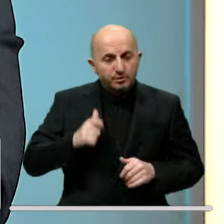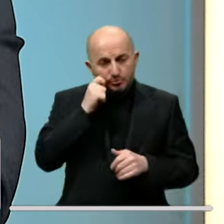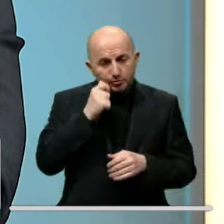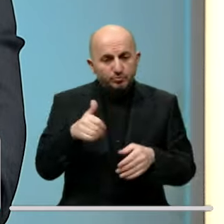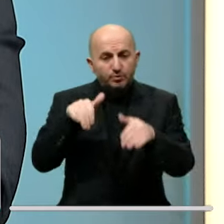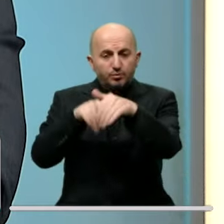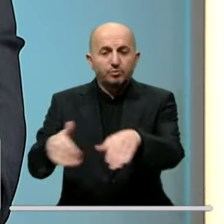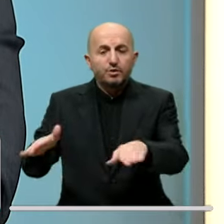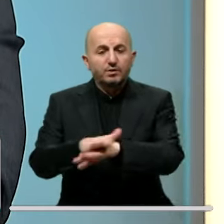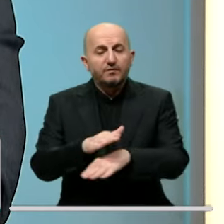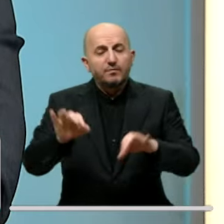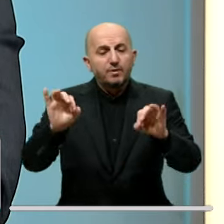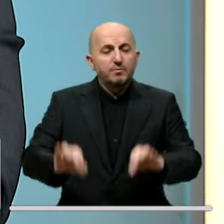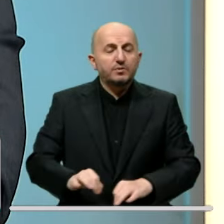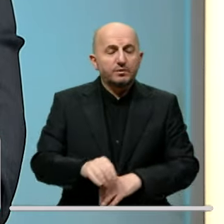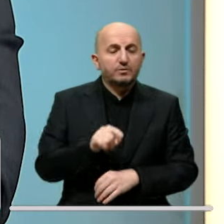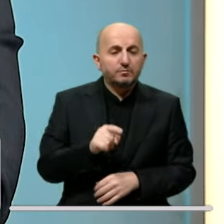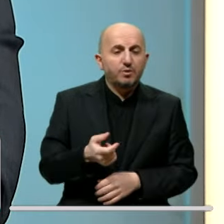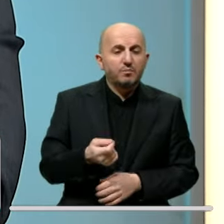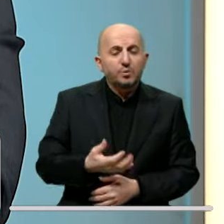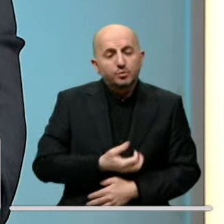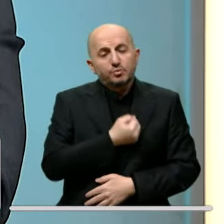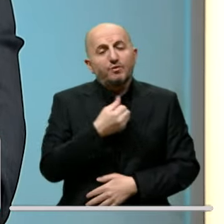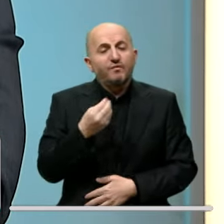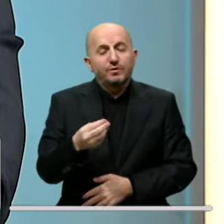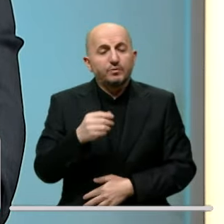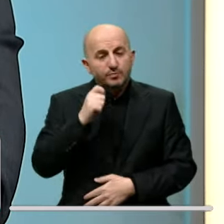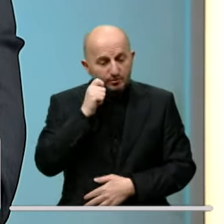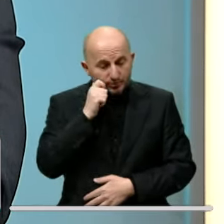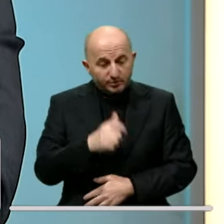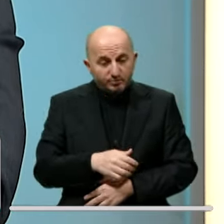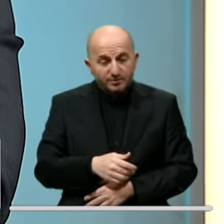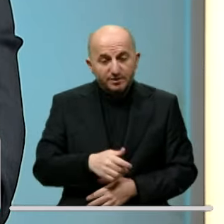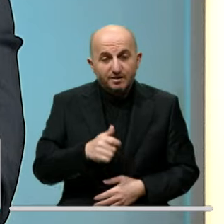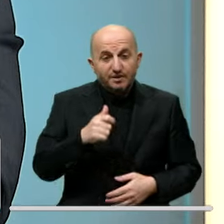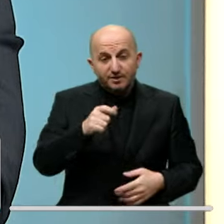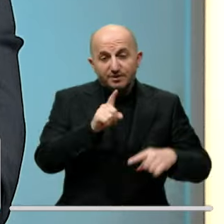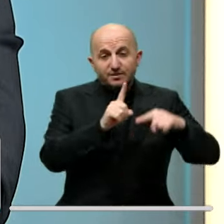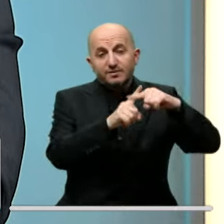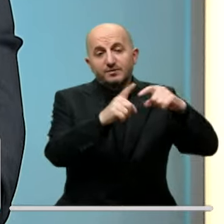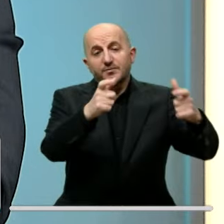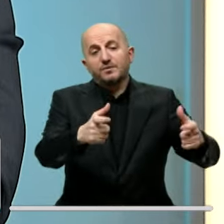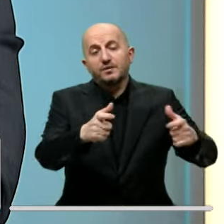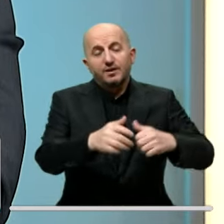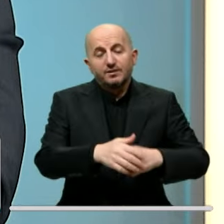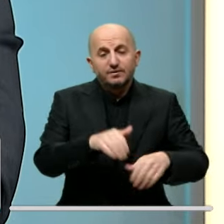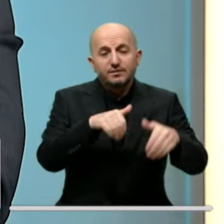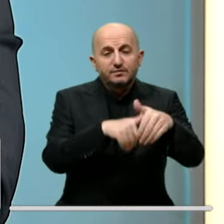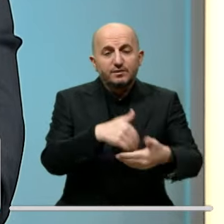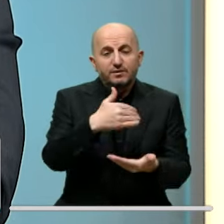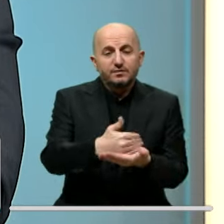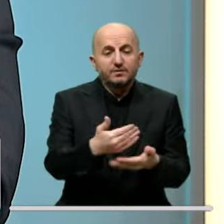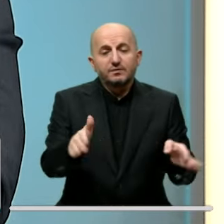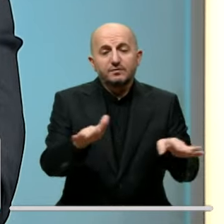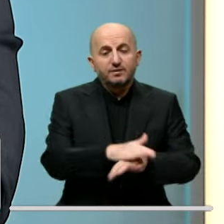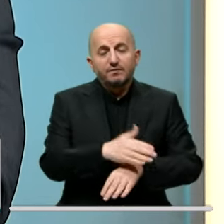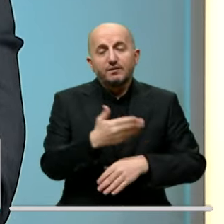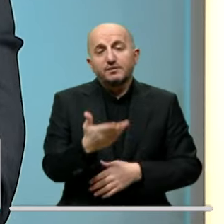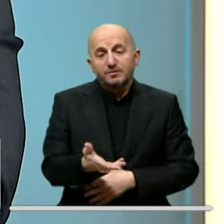başladık. Tabii bu biraz acı veriyor. Yani bir Müslümanın gayrimüslim bir ülkede cenazesinin